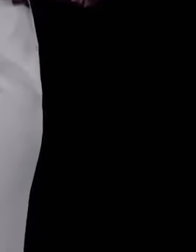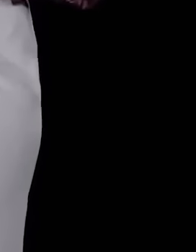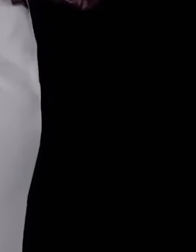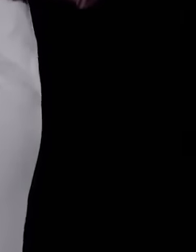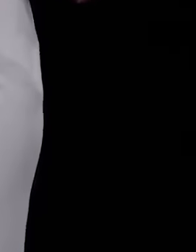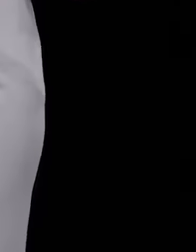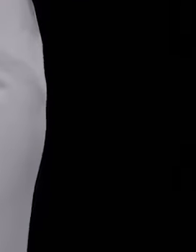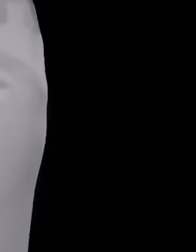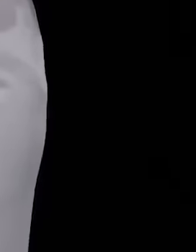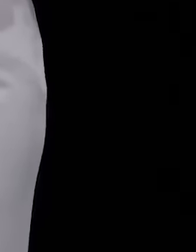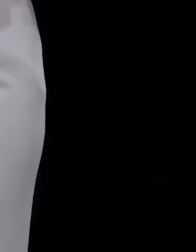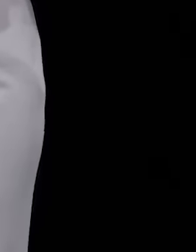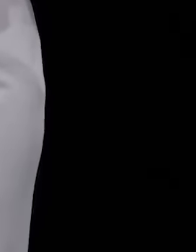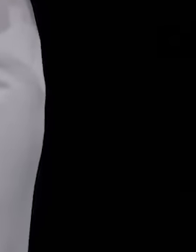구독으로 함께하세요